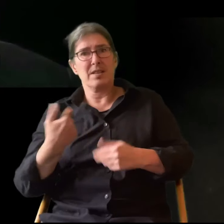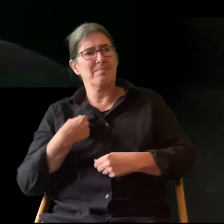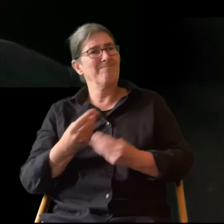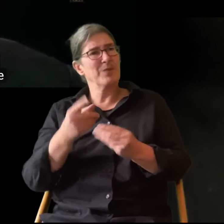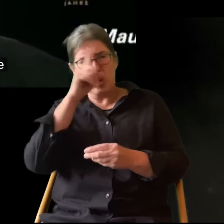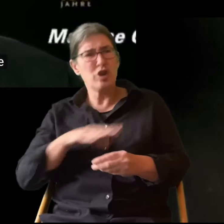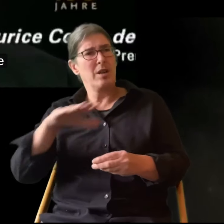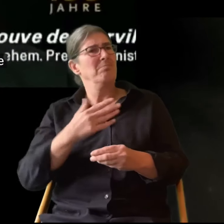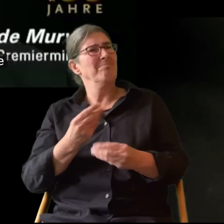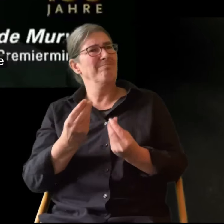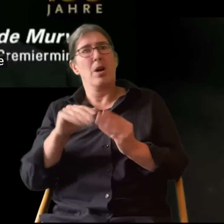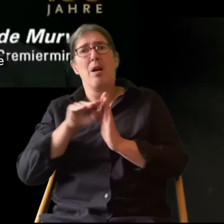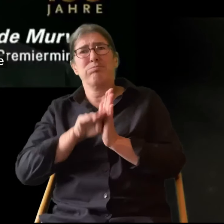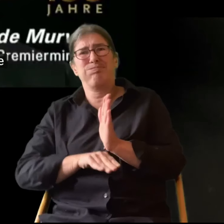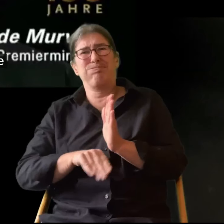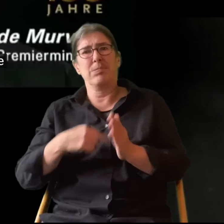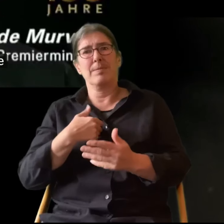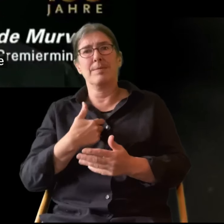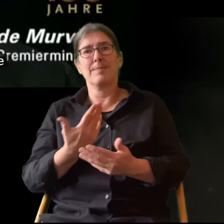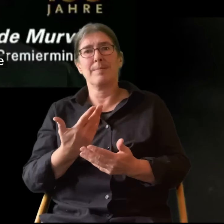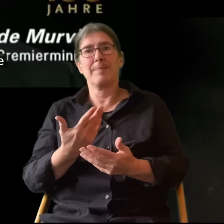Versailles öffnete die Pforte zum nächsten Krieg.